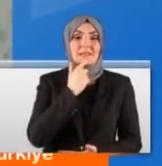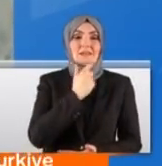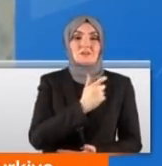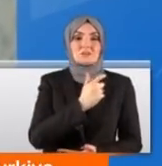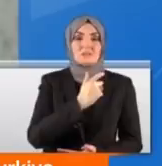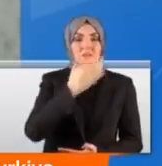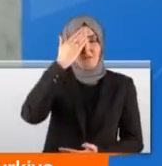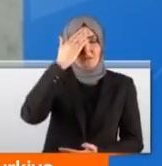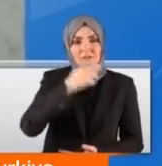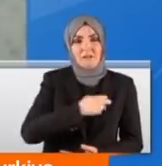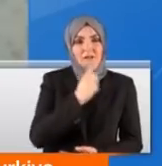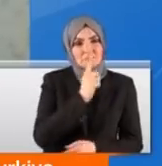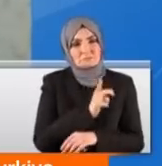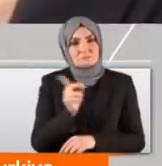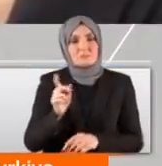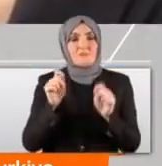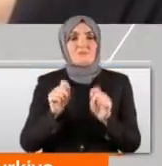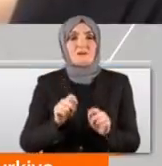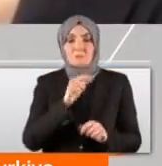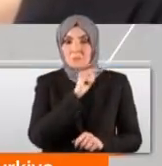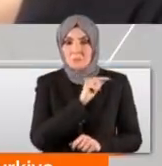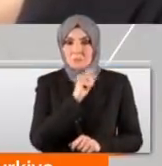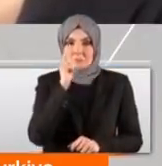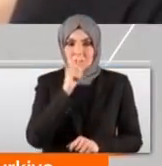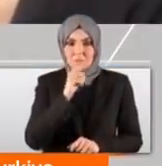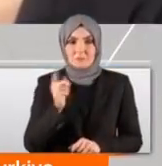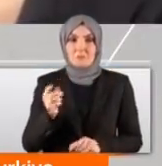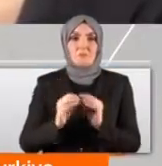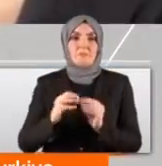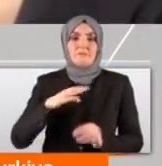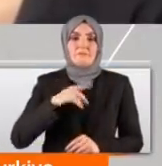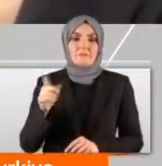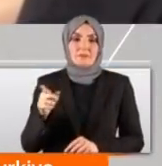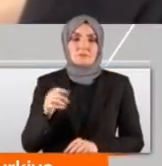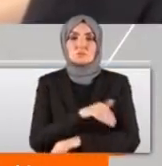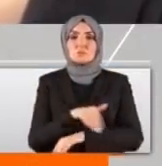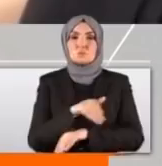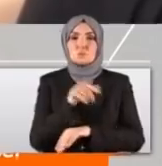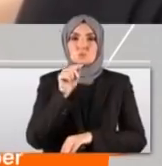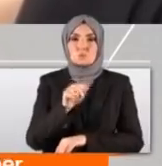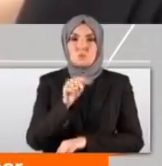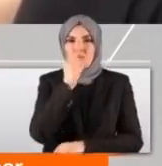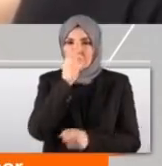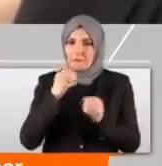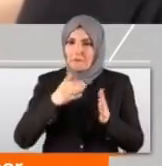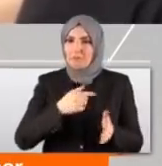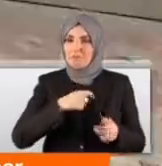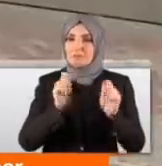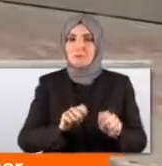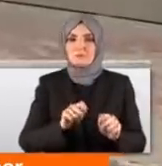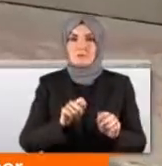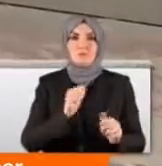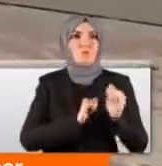mesajlarıyla genç kızın hayatını kararttı sokağımızı kala bulacağım bulacağım fakültemize bu tarz çok fazla